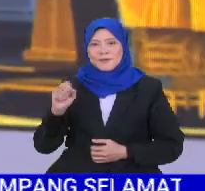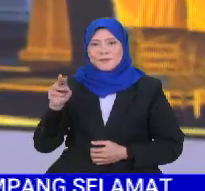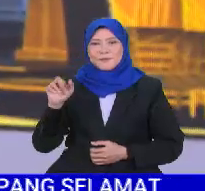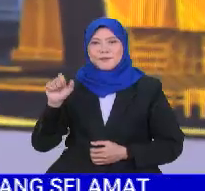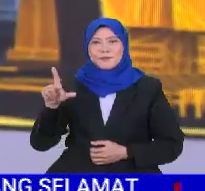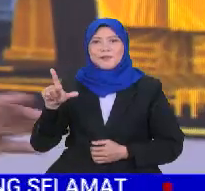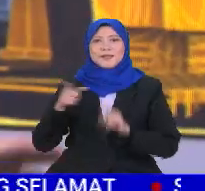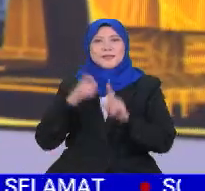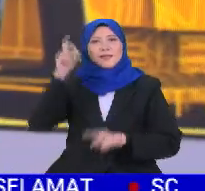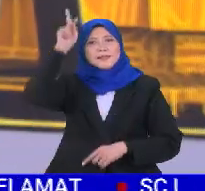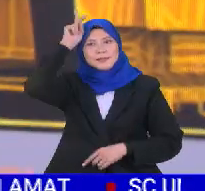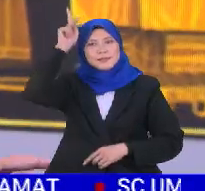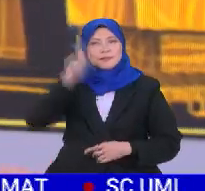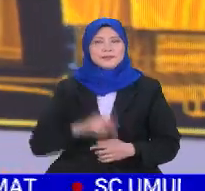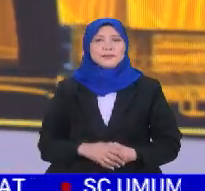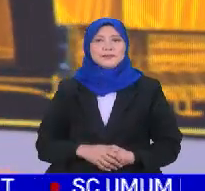dari Kelantan.